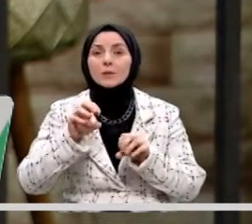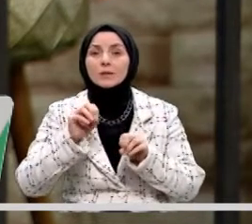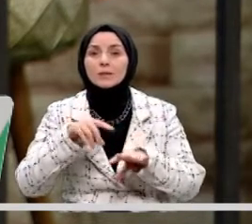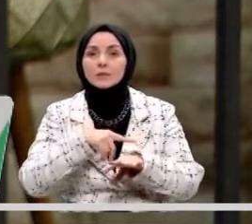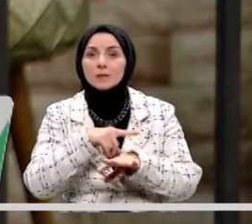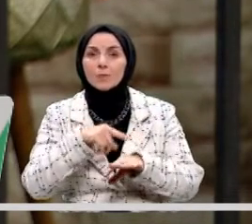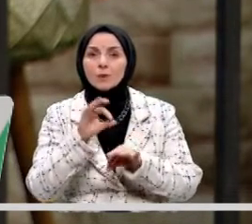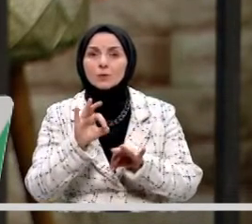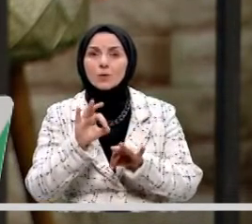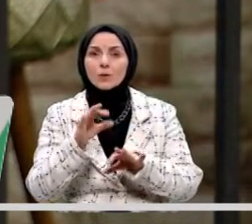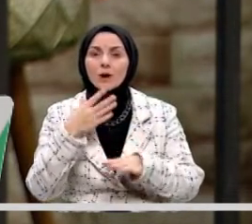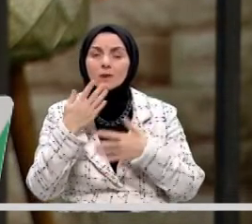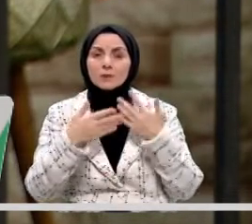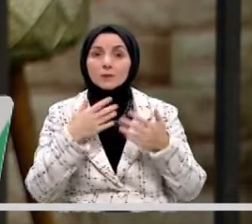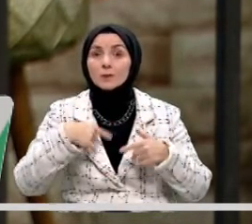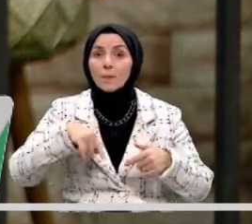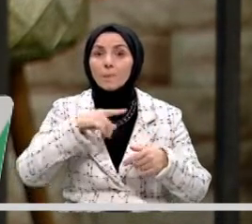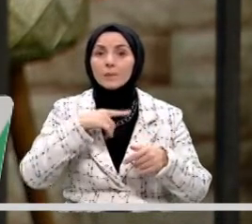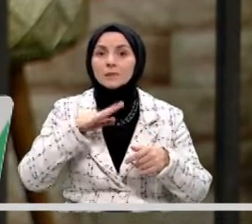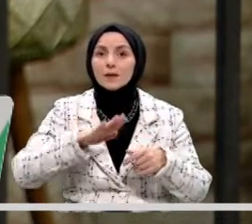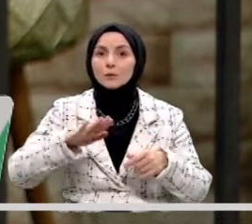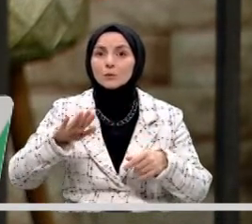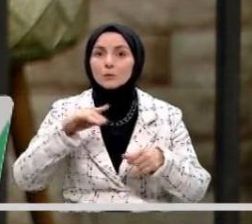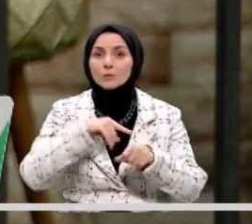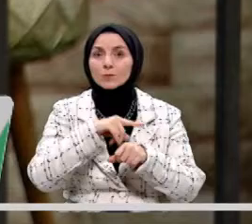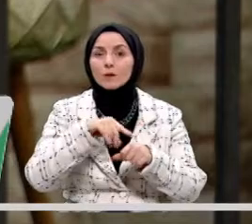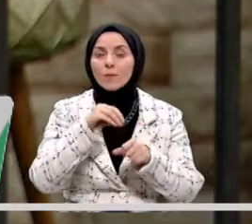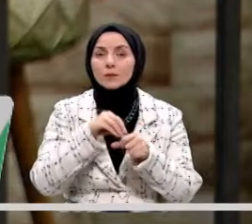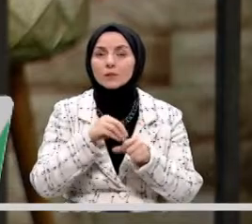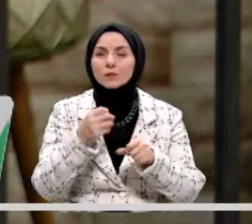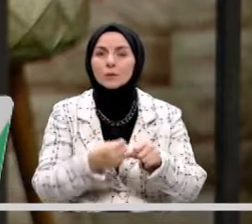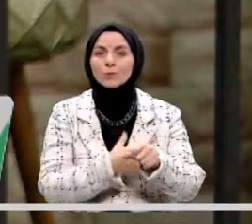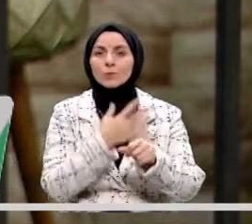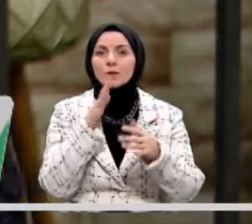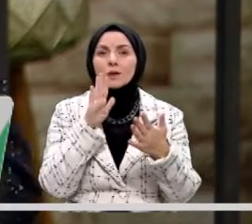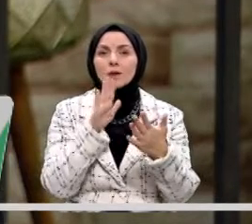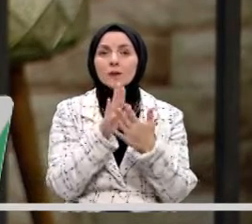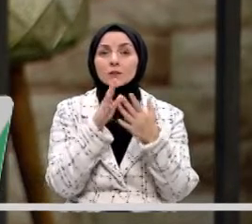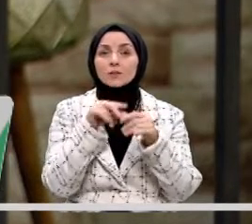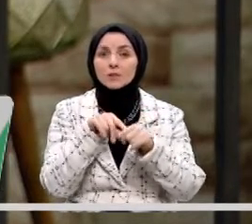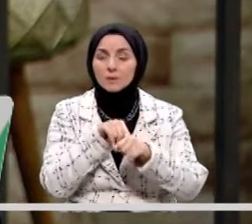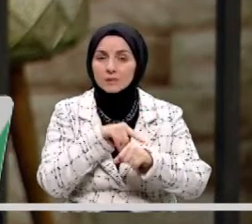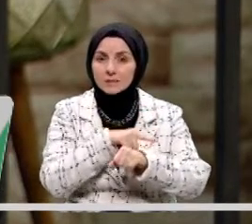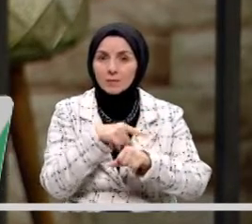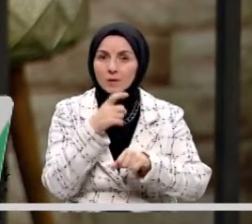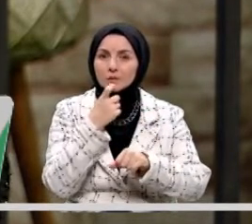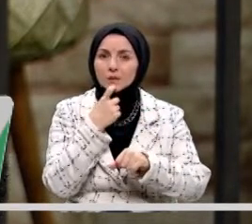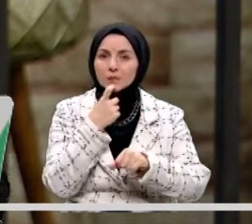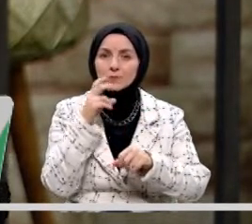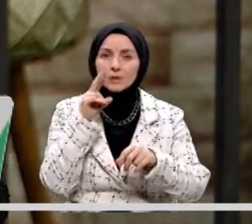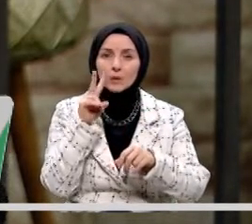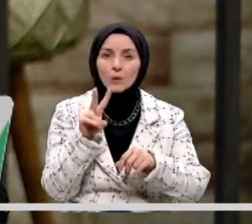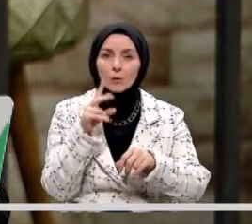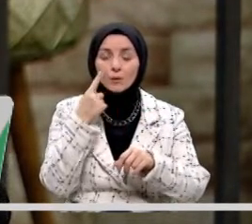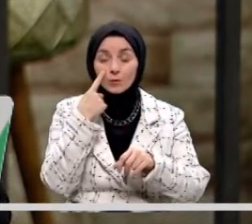anlatayım Bizler çocuklukta duygularla karşılaşırken yaşımıza göre ve normal